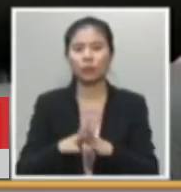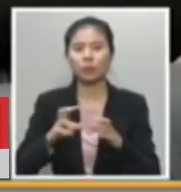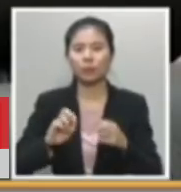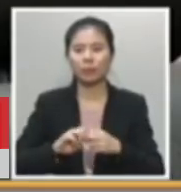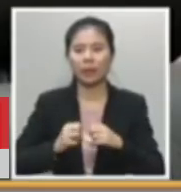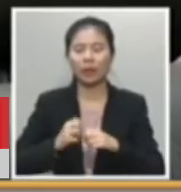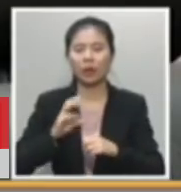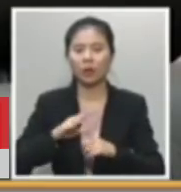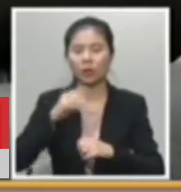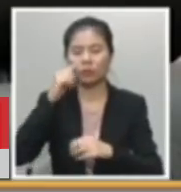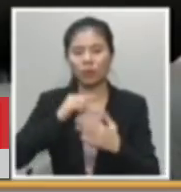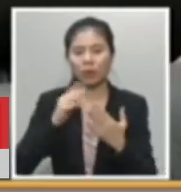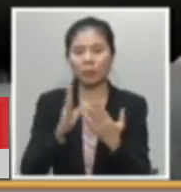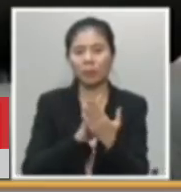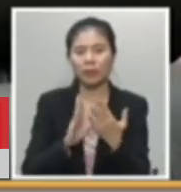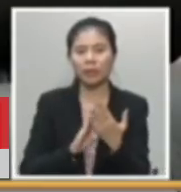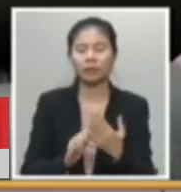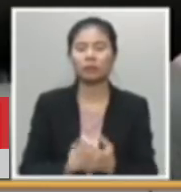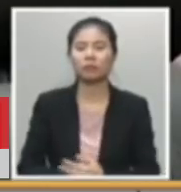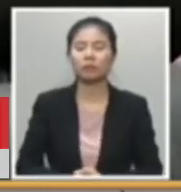ศ